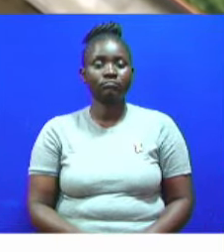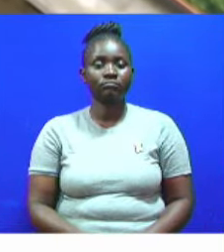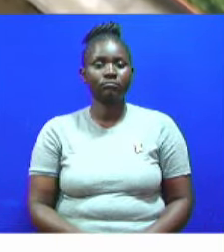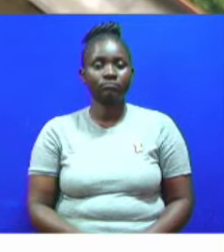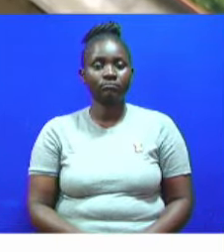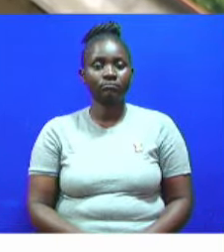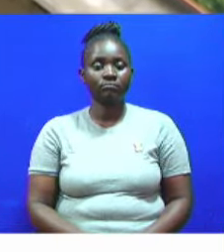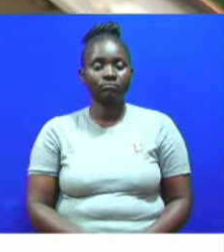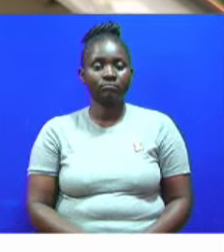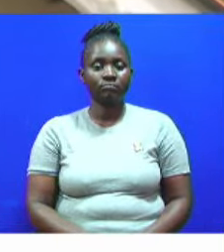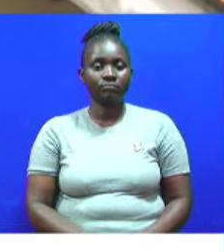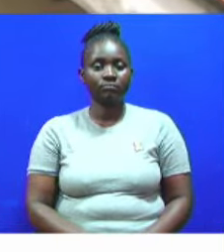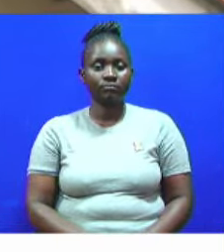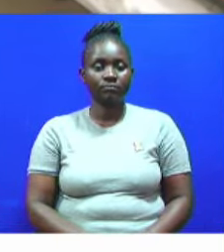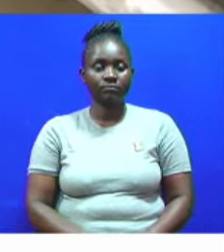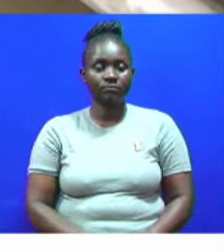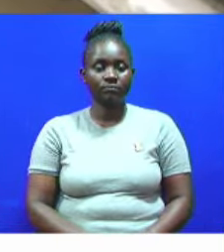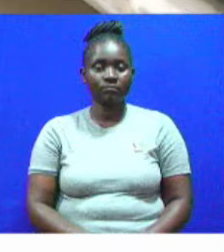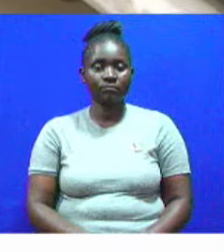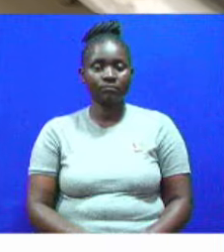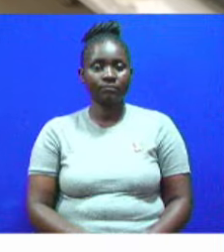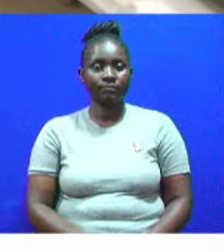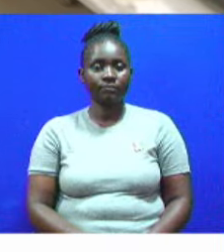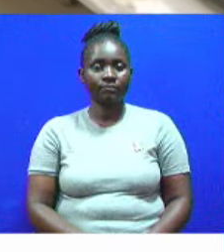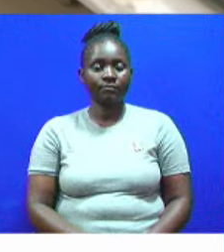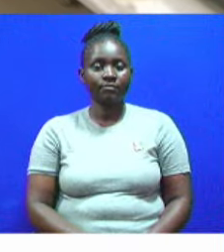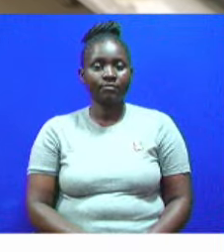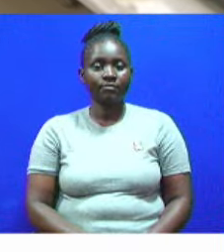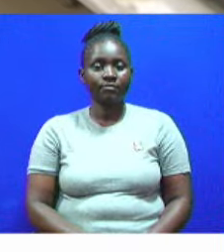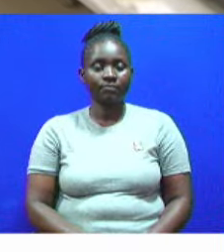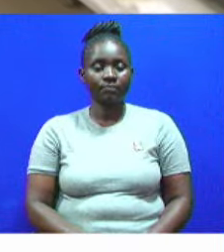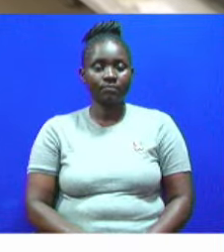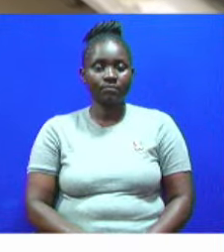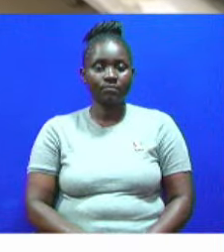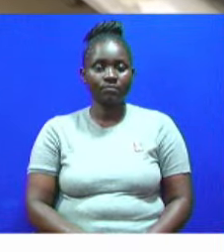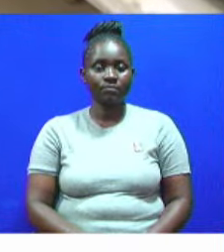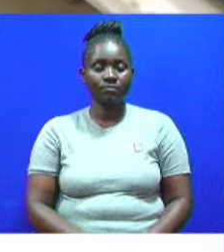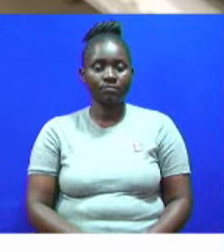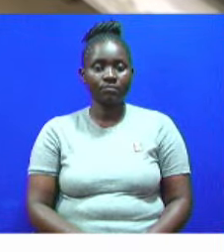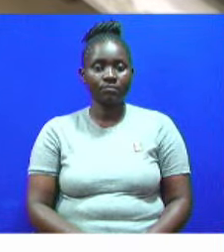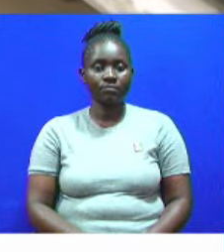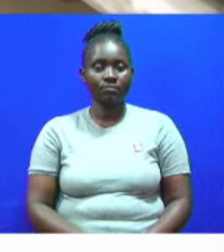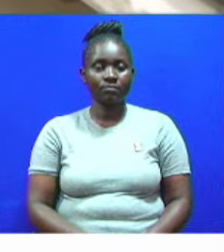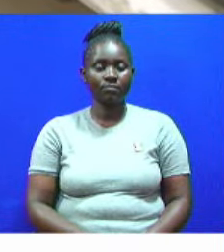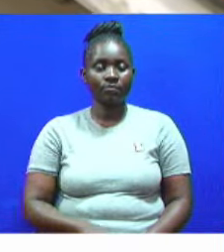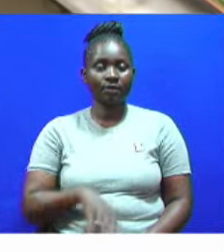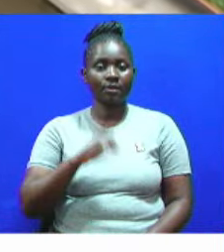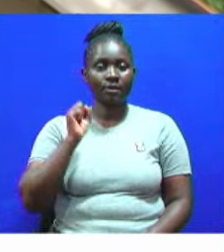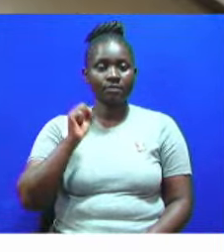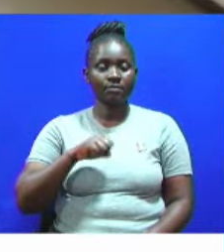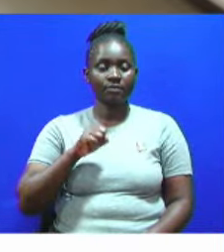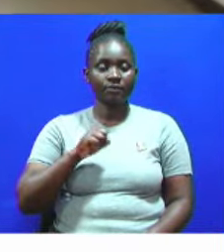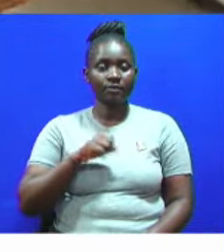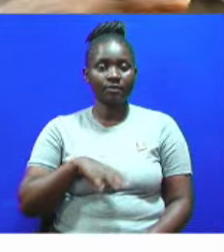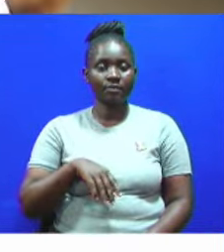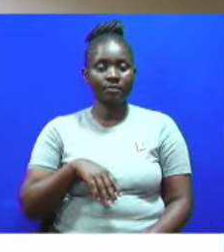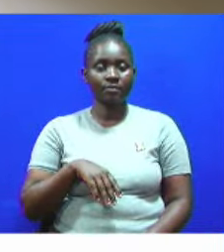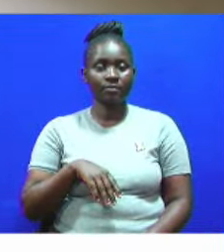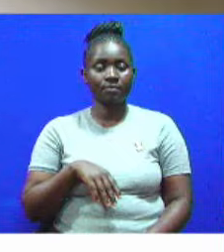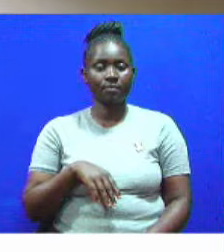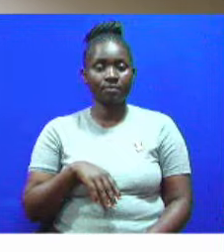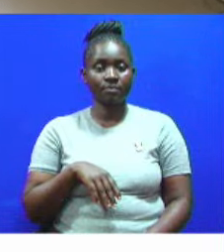my brother, I'll tell you, we must no anja no ganja, no wakuli gas de chinga. Amina.